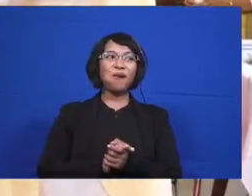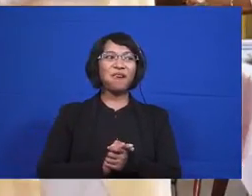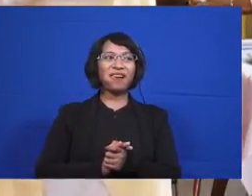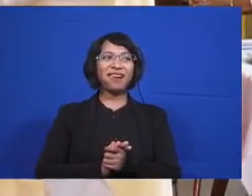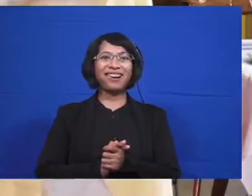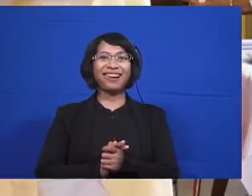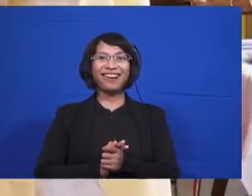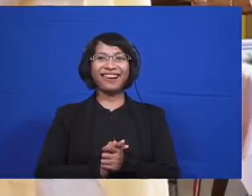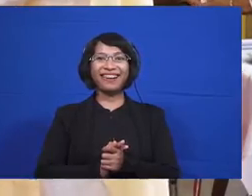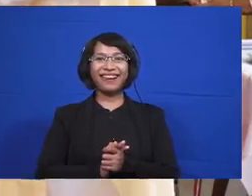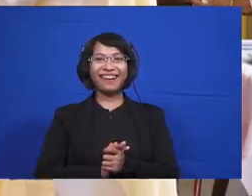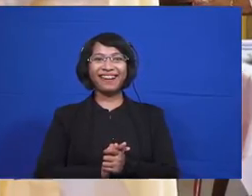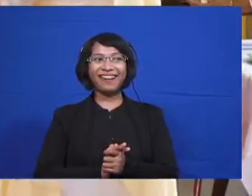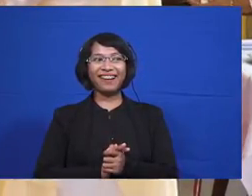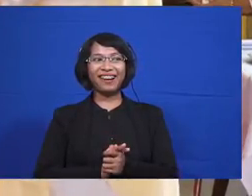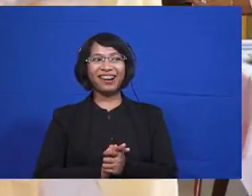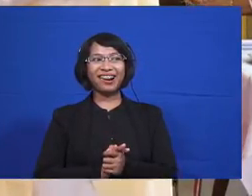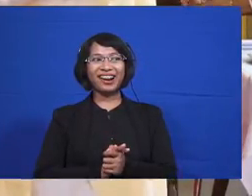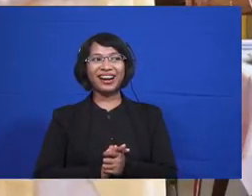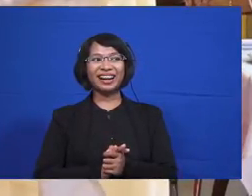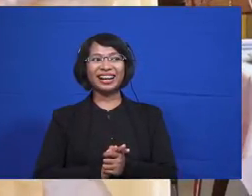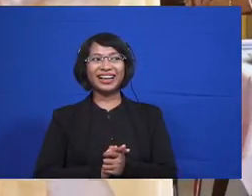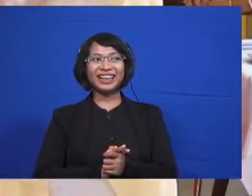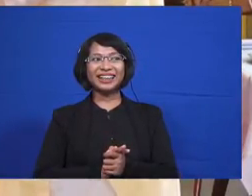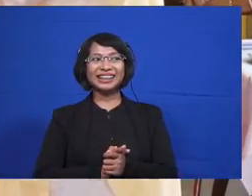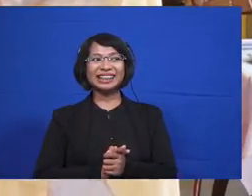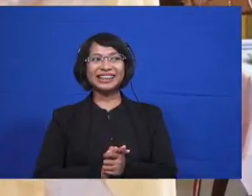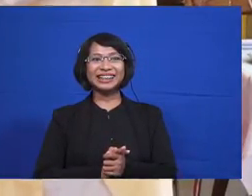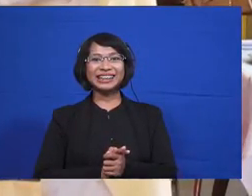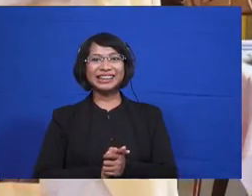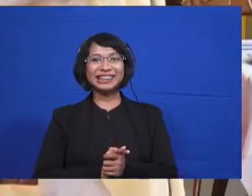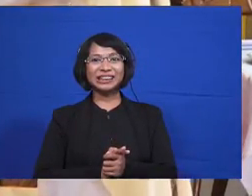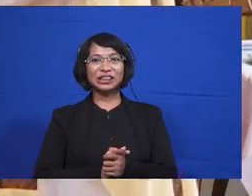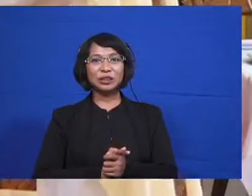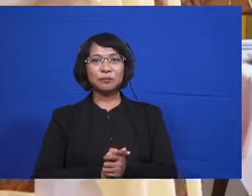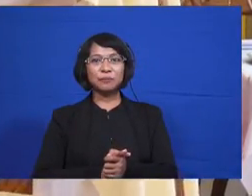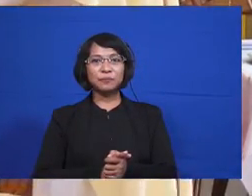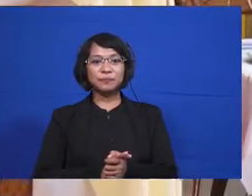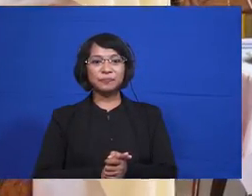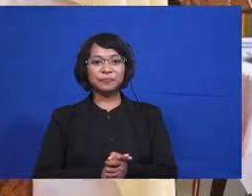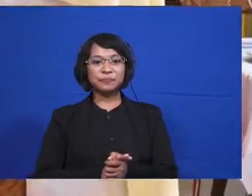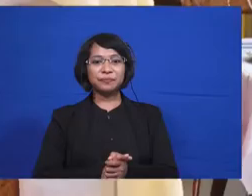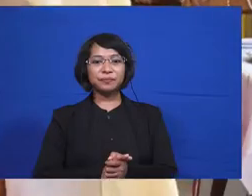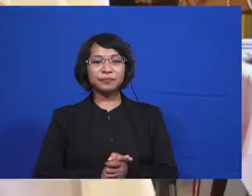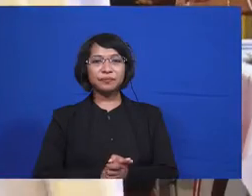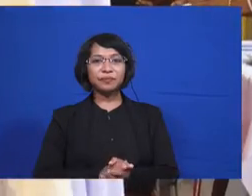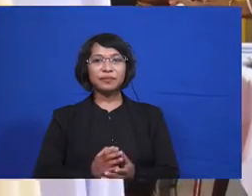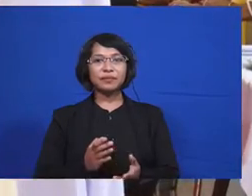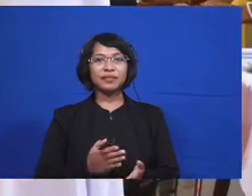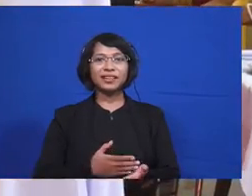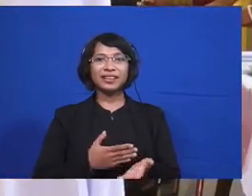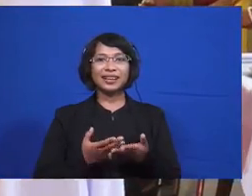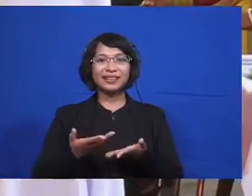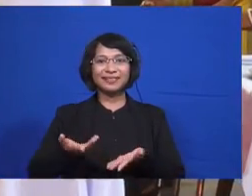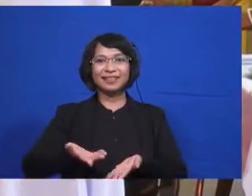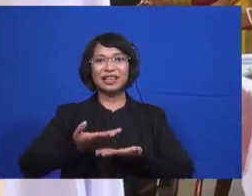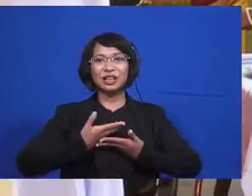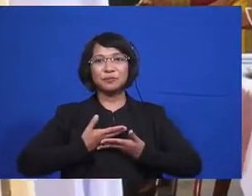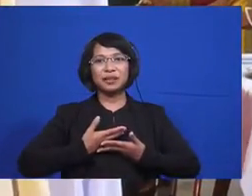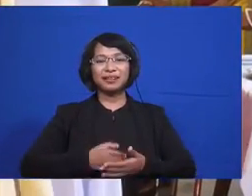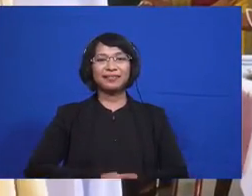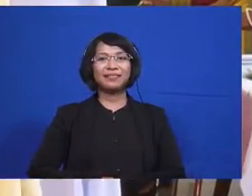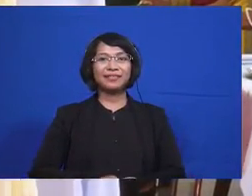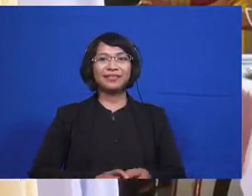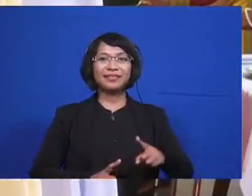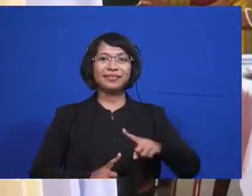Romo. Namun tanggung jawabnya besar sekali. Silakan Romo untuk menerimanya sebagai tanda perutusan